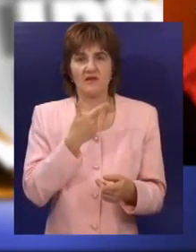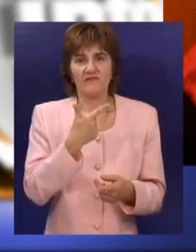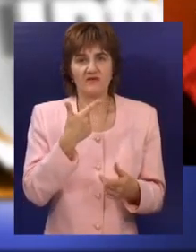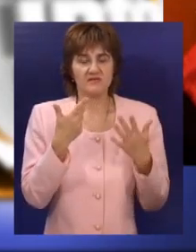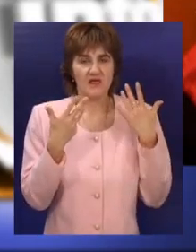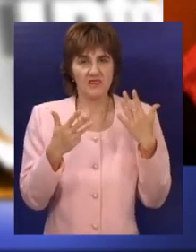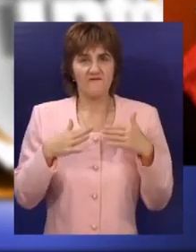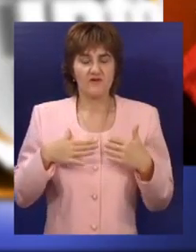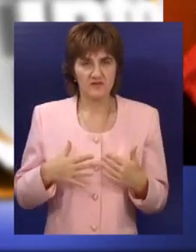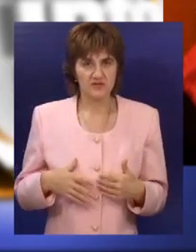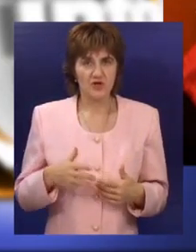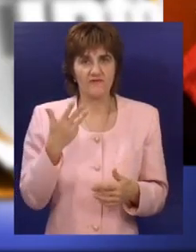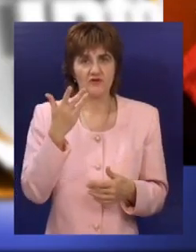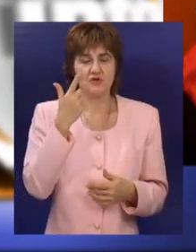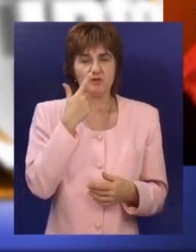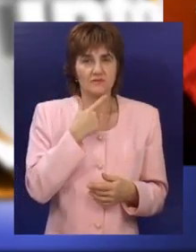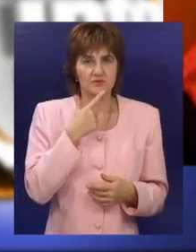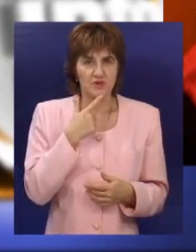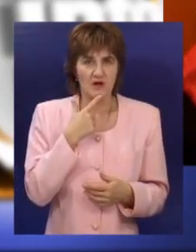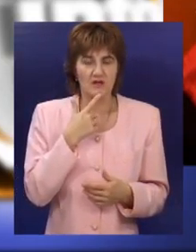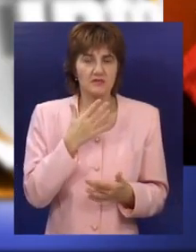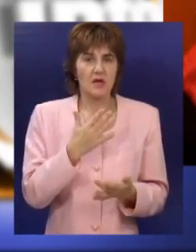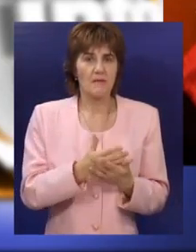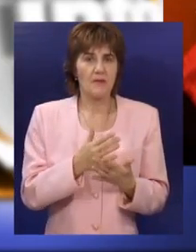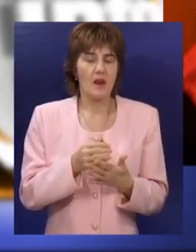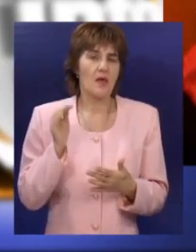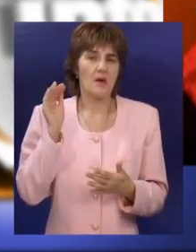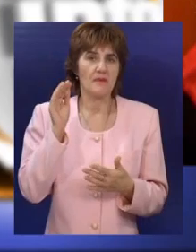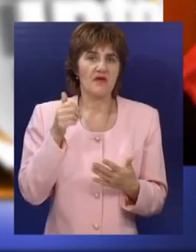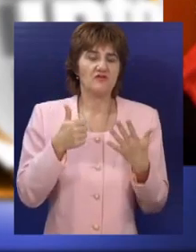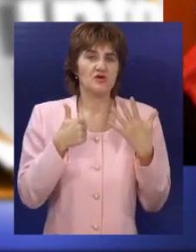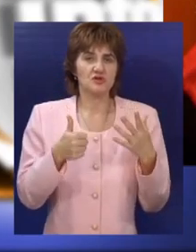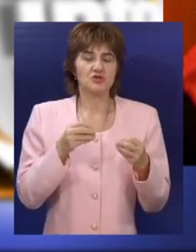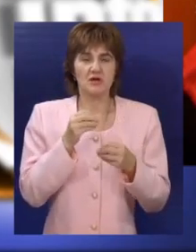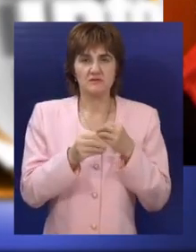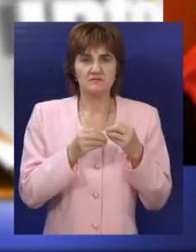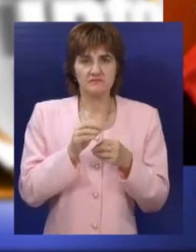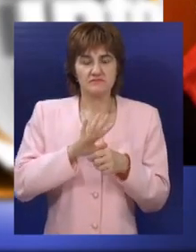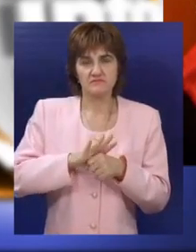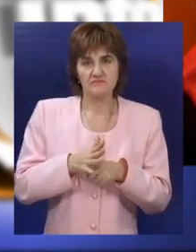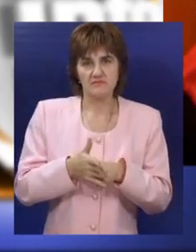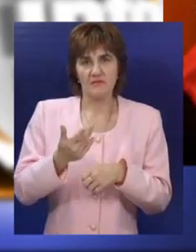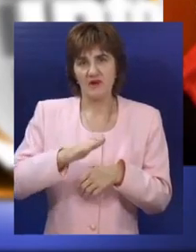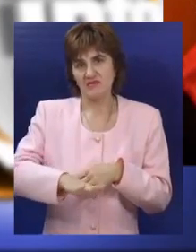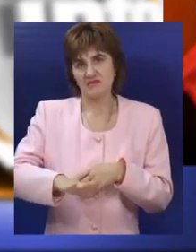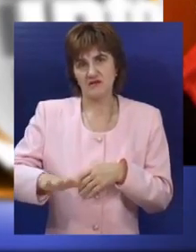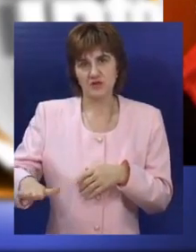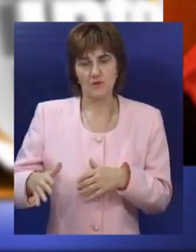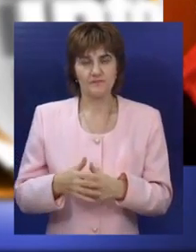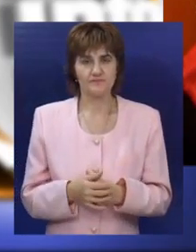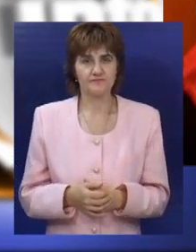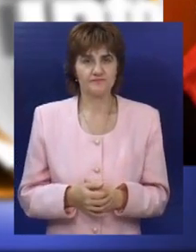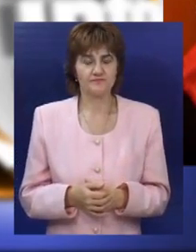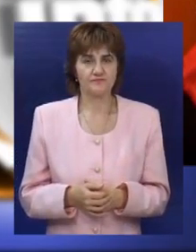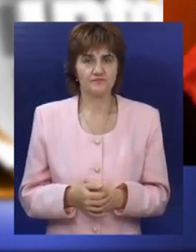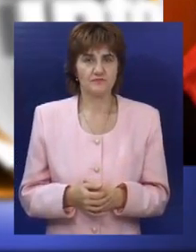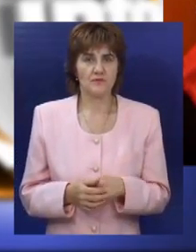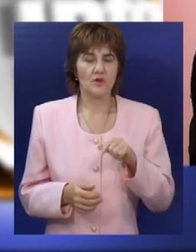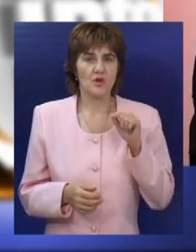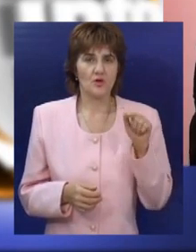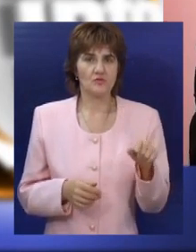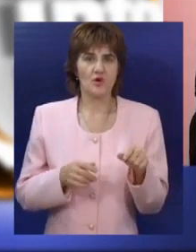nasilja, 29 žena i 4 muškarca. Prijavljeno je i 6 slučajeva porodičnog nasilja nad decom. To